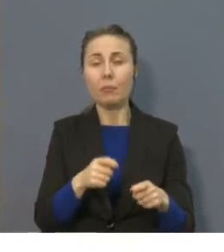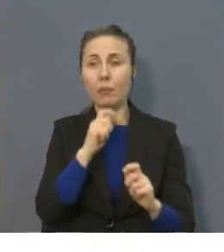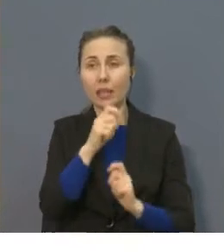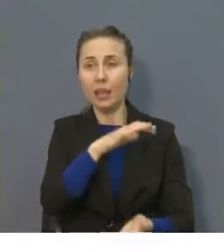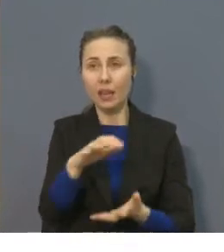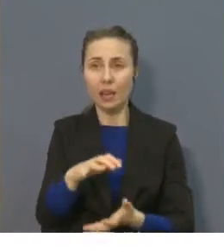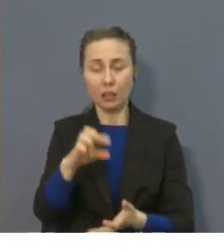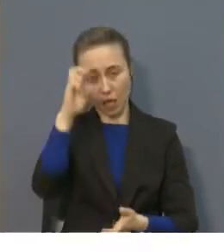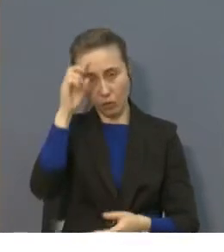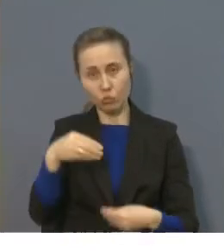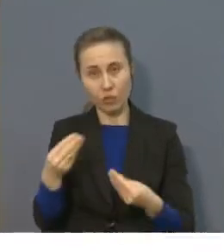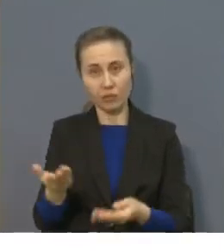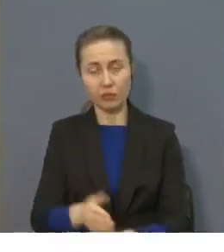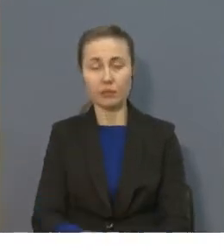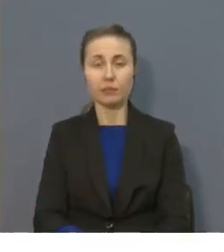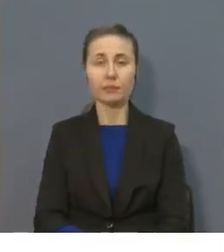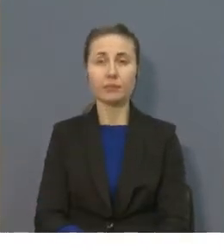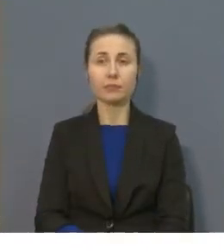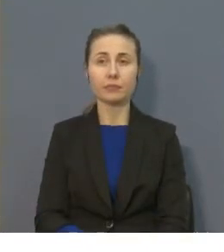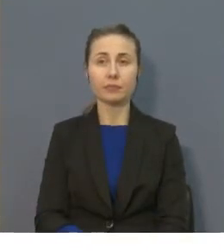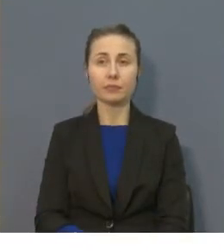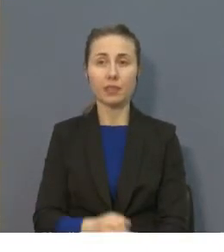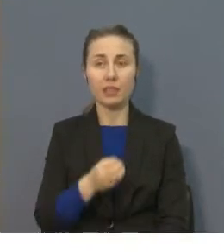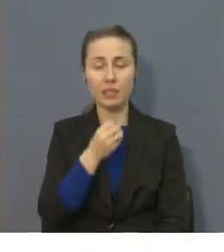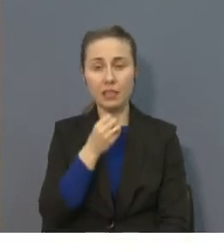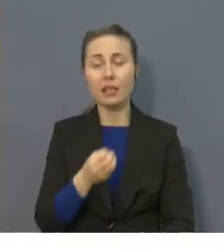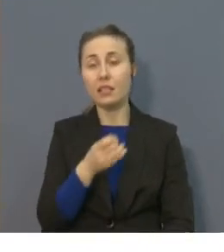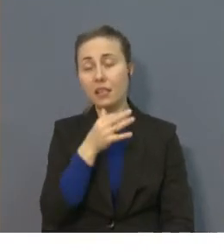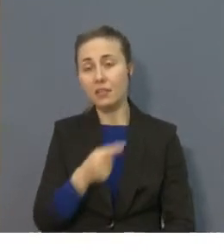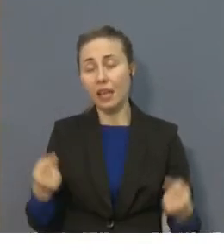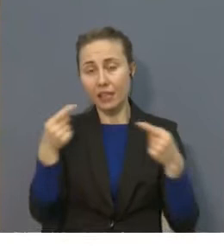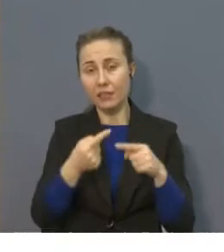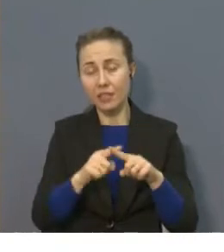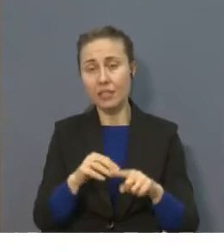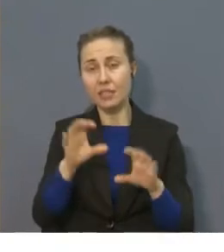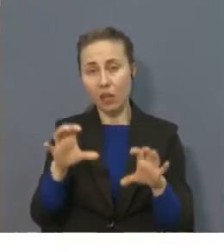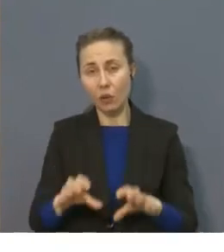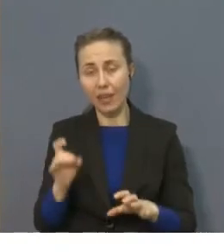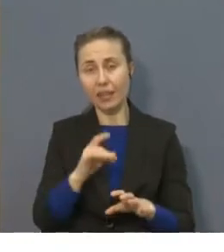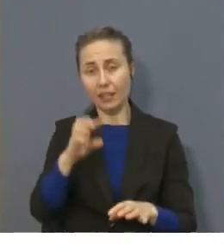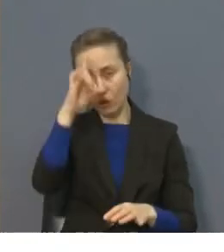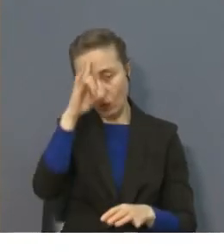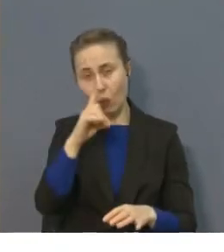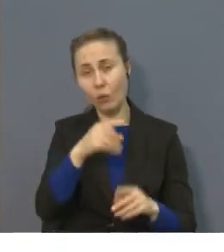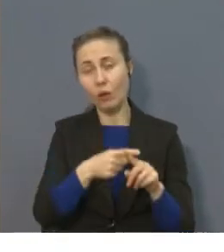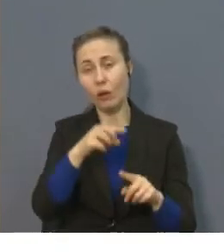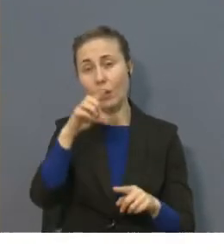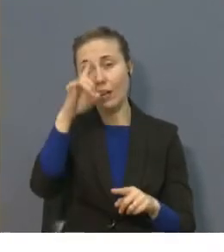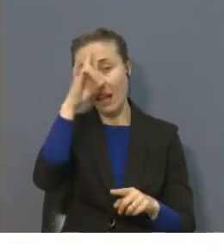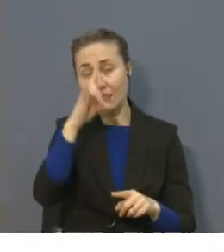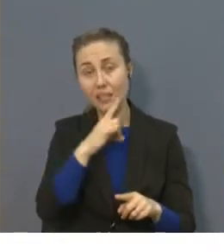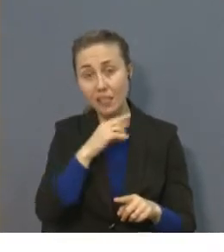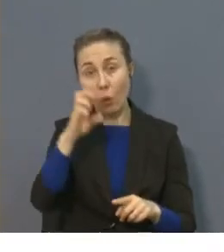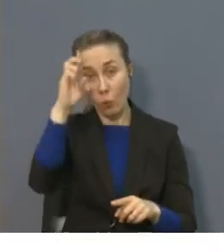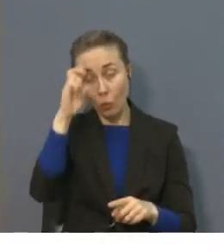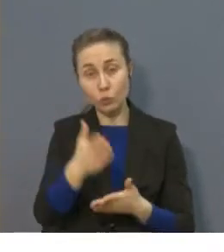табыстаған күннен бастап мемлекеттік қызметші Қазақстан Республикасының мемлекеттік қызмет туралы заңына сәйкес күнтізбелік